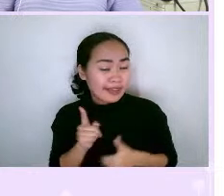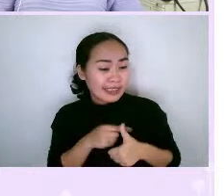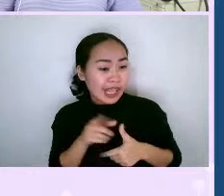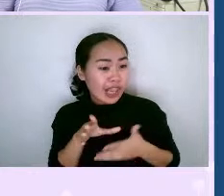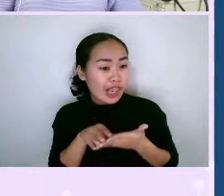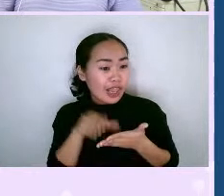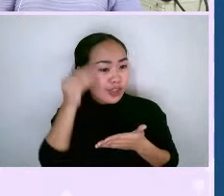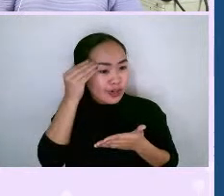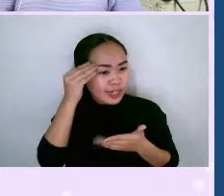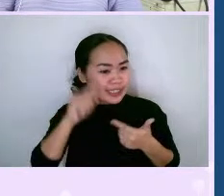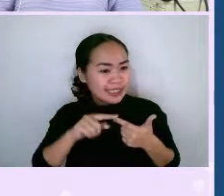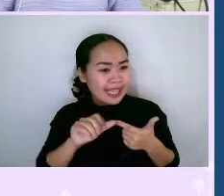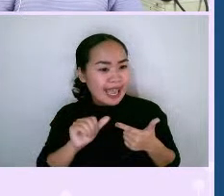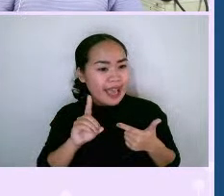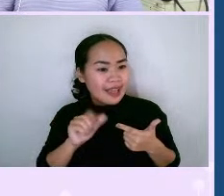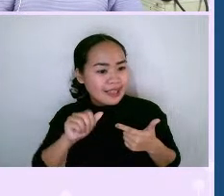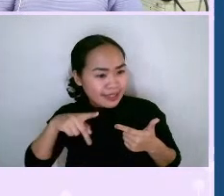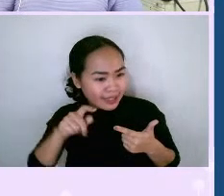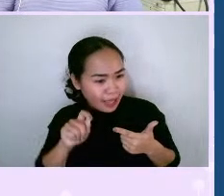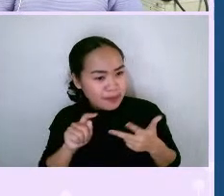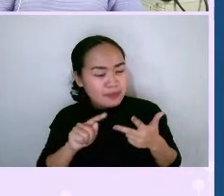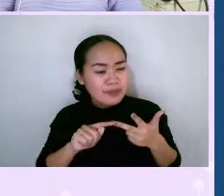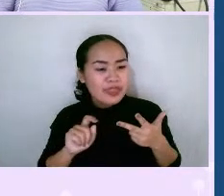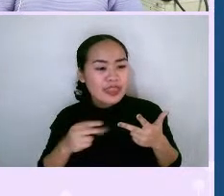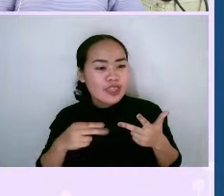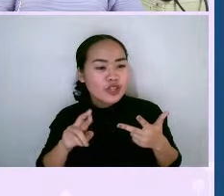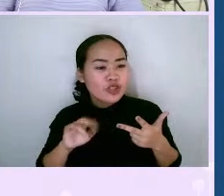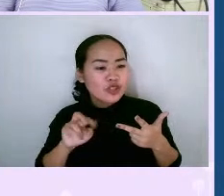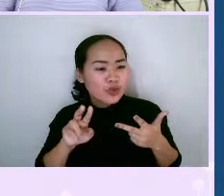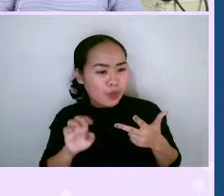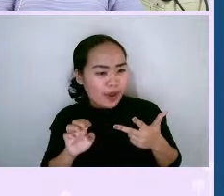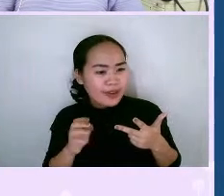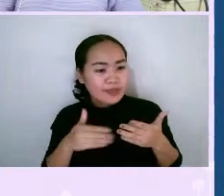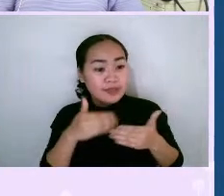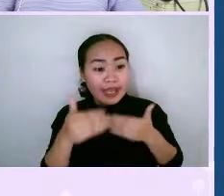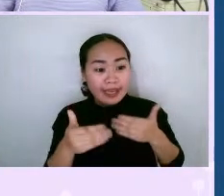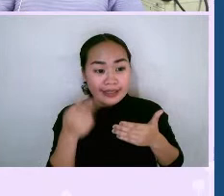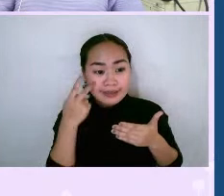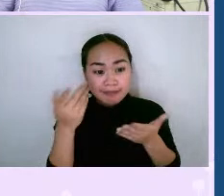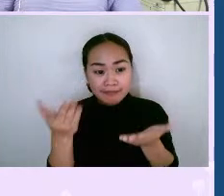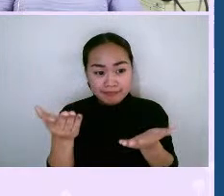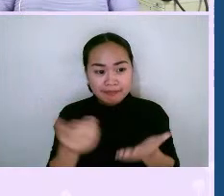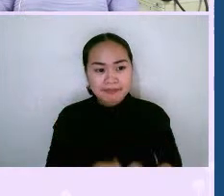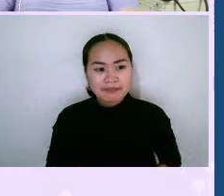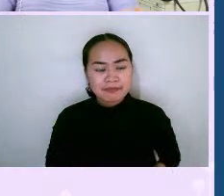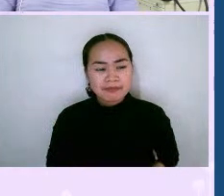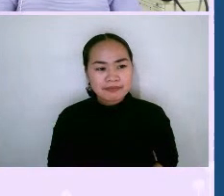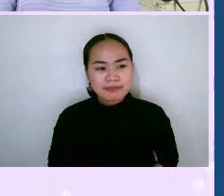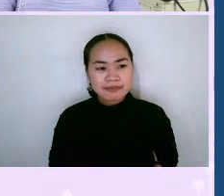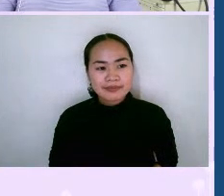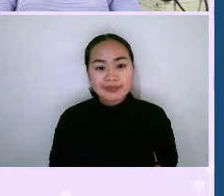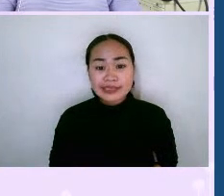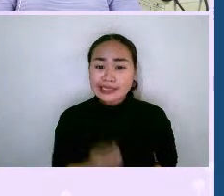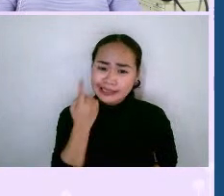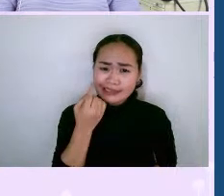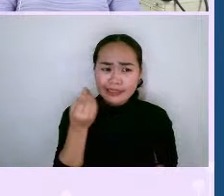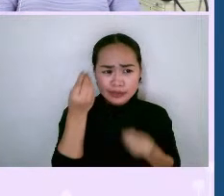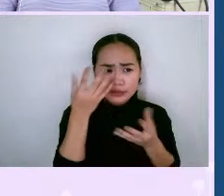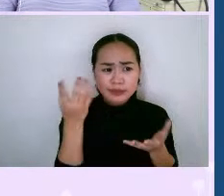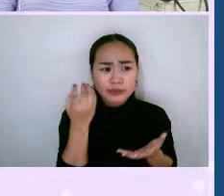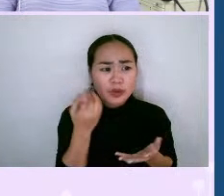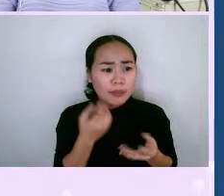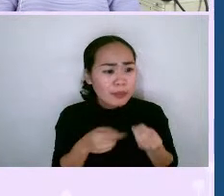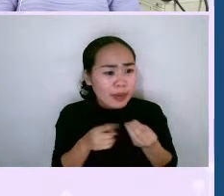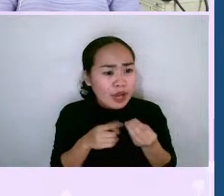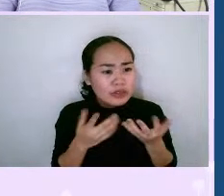and Thrive po. Next slide, please. Okay. So sinabi ko po kanina na parte ng